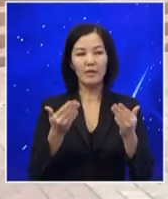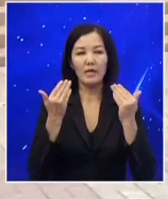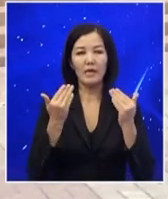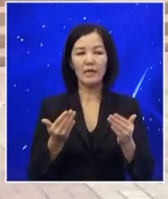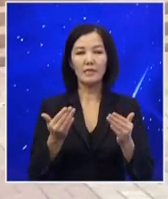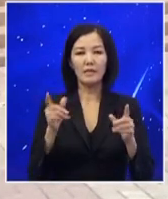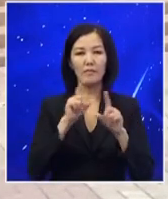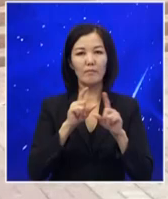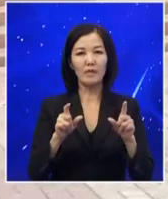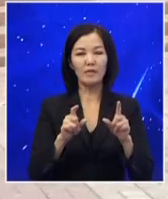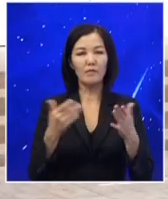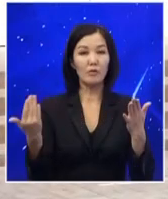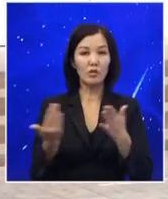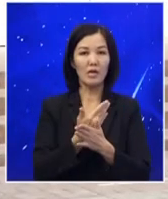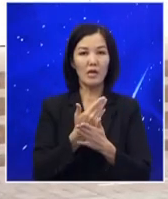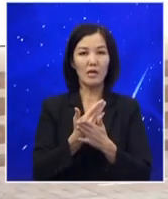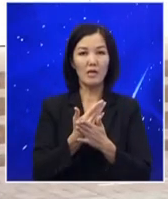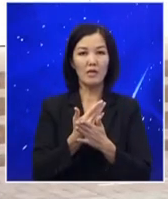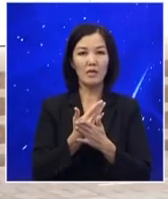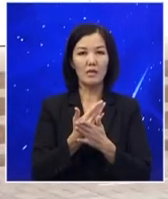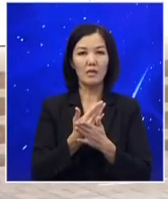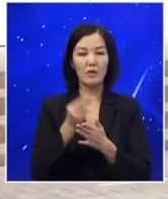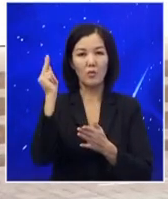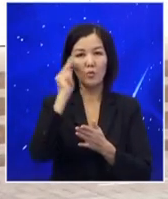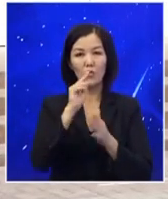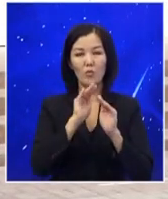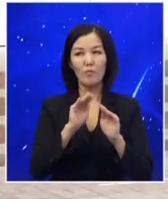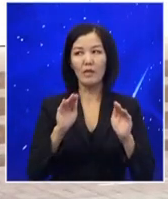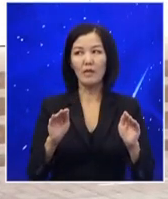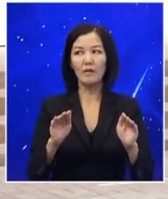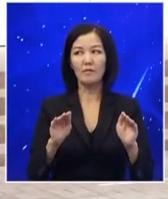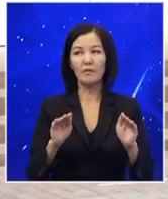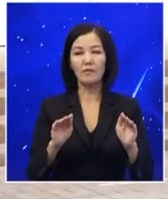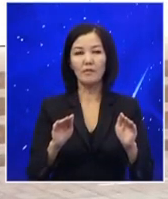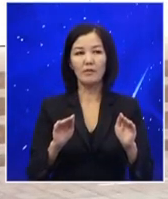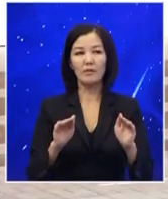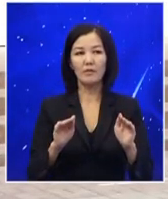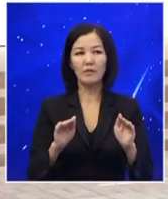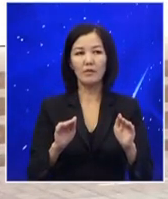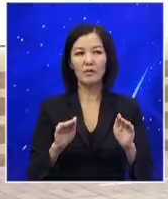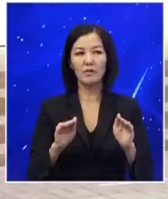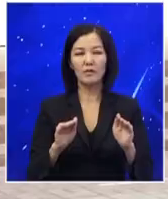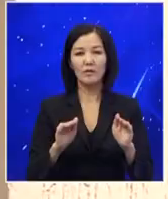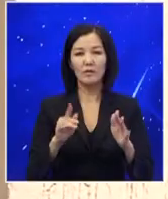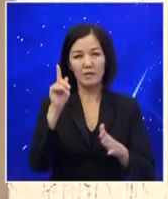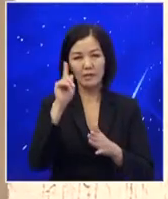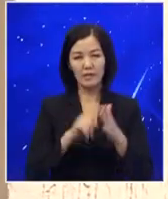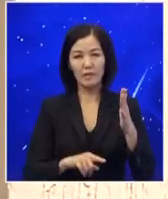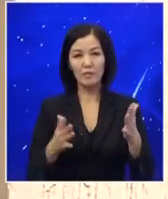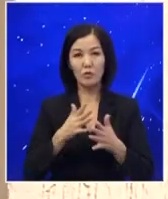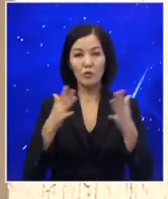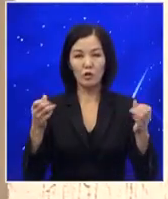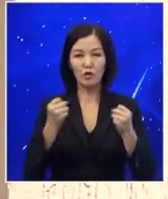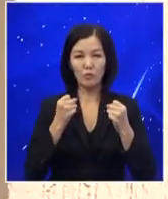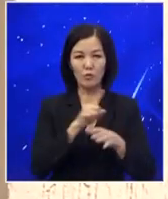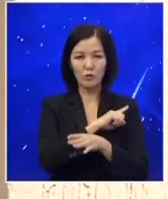мектепке салыстыруға келмейді ғой. Енді балаларымыздан енді осы таудескен балалар осылардан үміт бар, үлкен спортшы шығады ғой